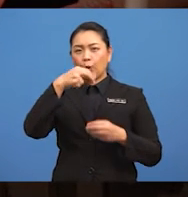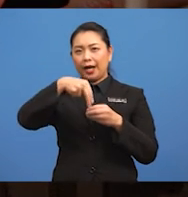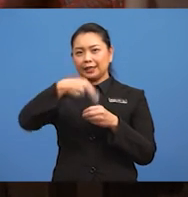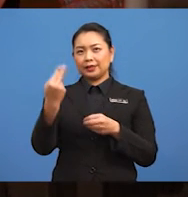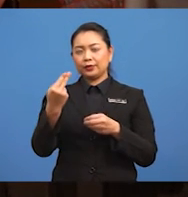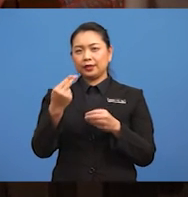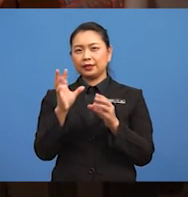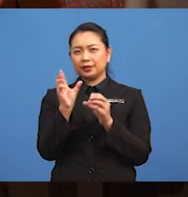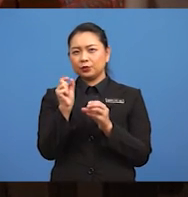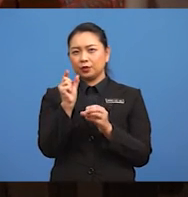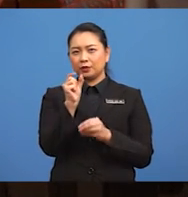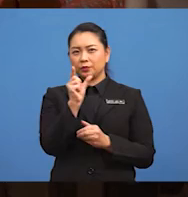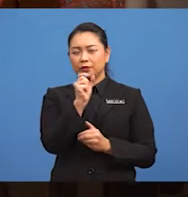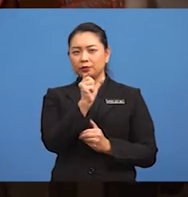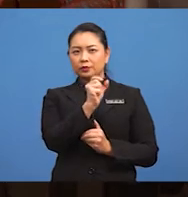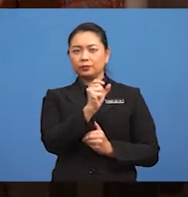kedut lepas.